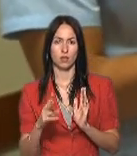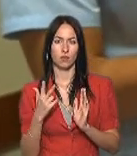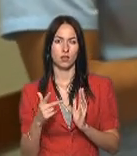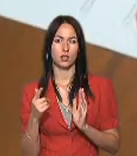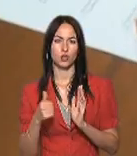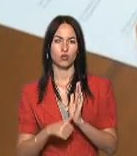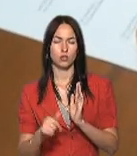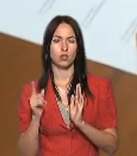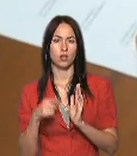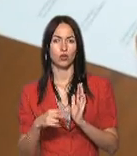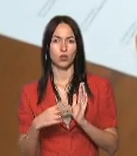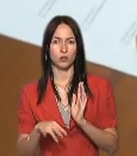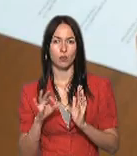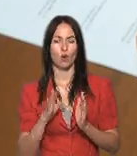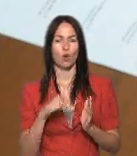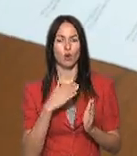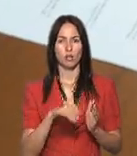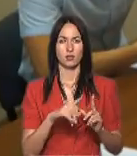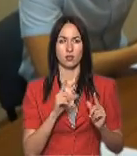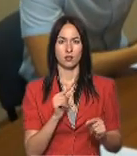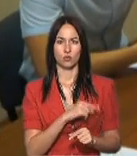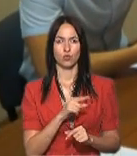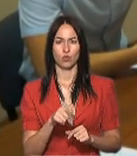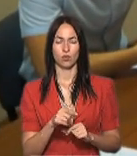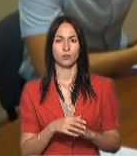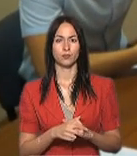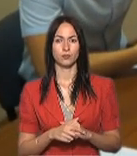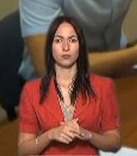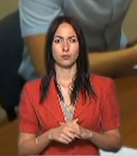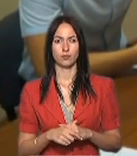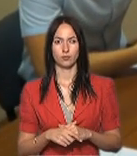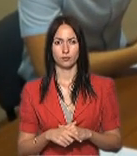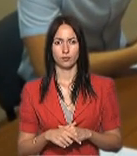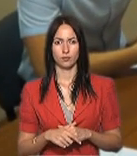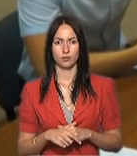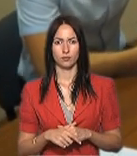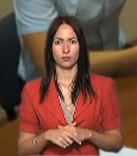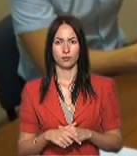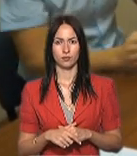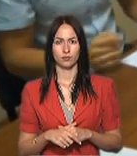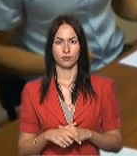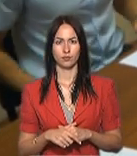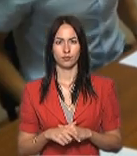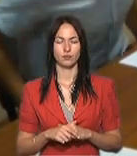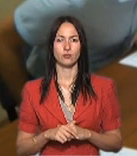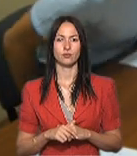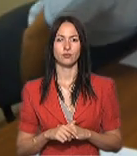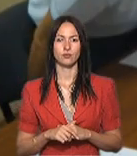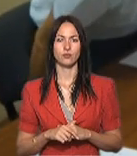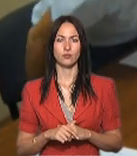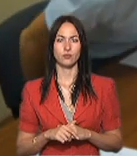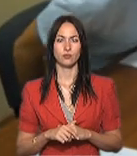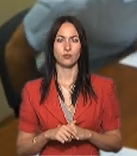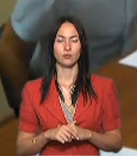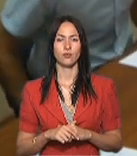1272-6027 про реалізацію загальноосвітніх закладів. Чи можливо шляхом примирення вирішення спору? Вважаю, що ні, ваша